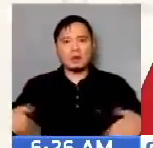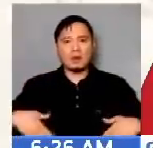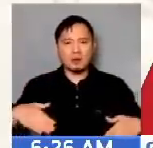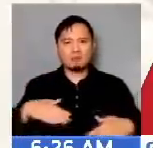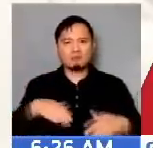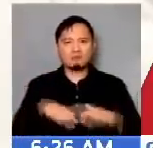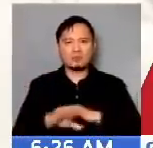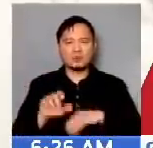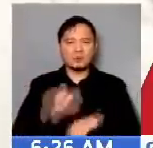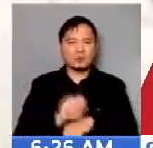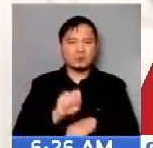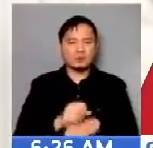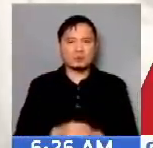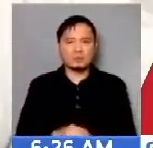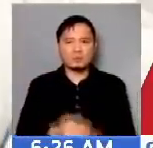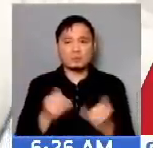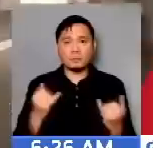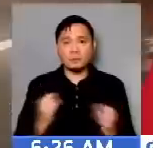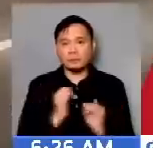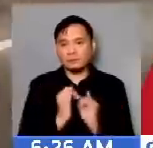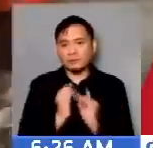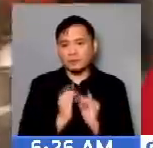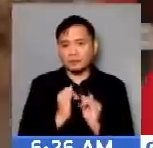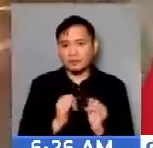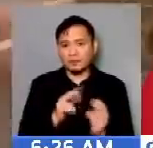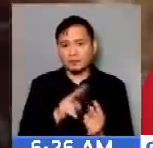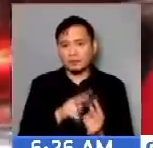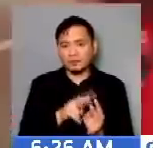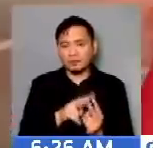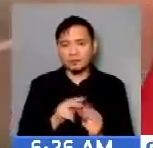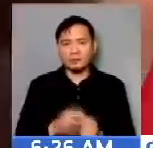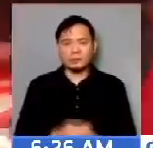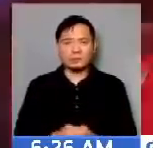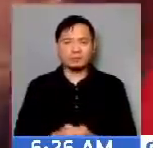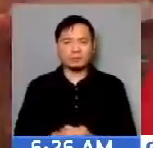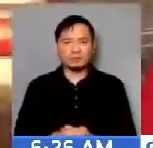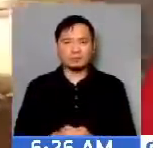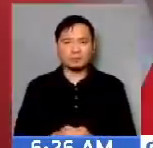pahayag ng dalawang mga commuter na ating nakasalamuha kanina.